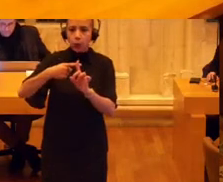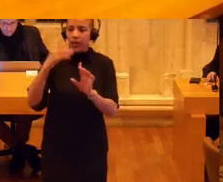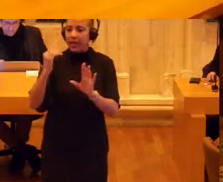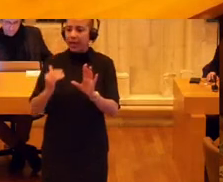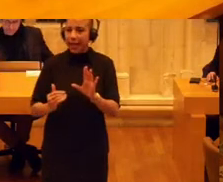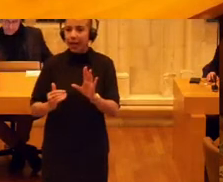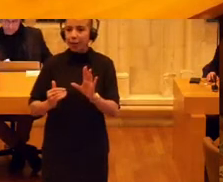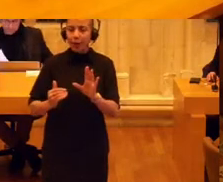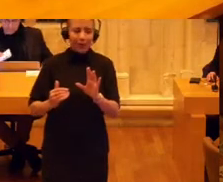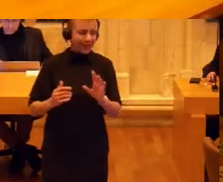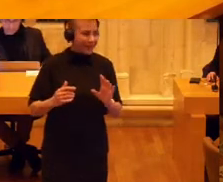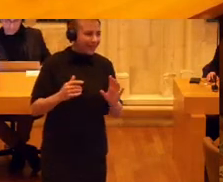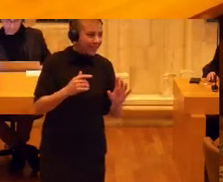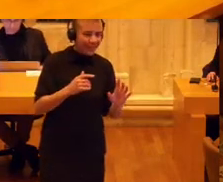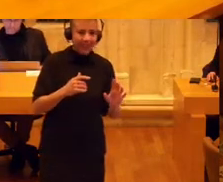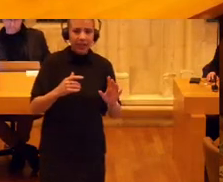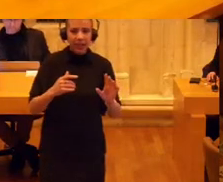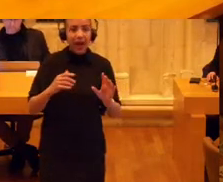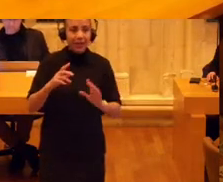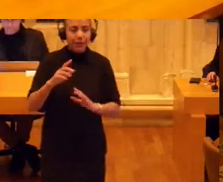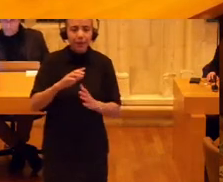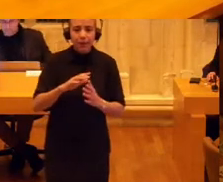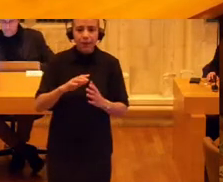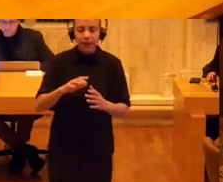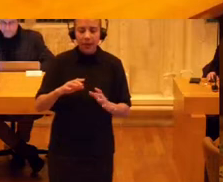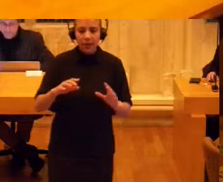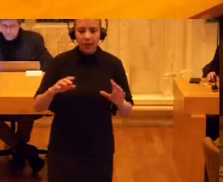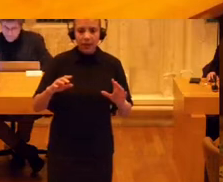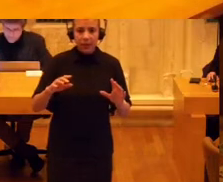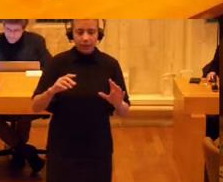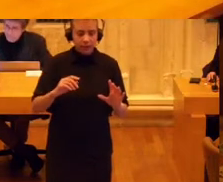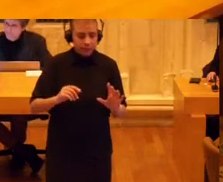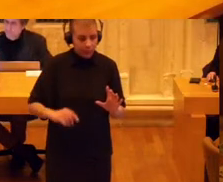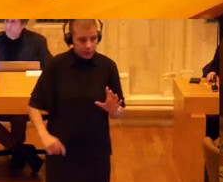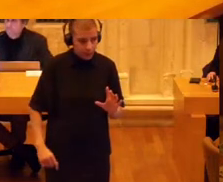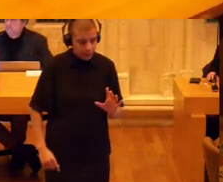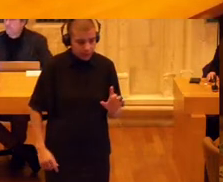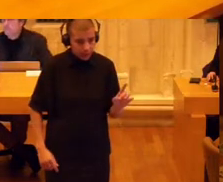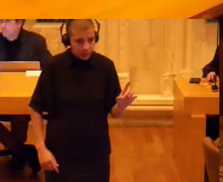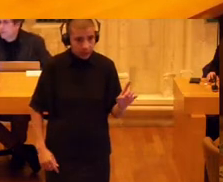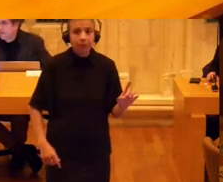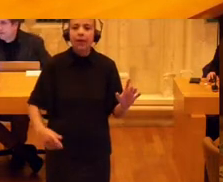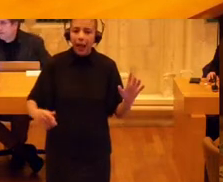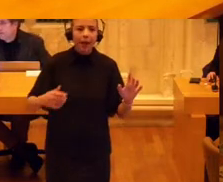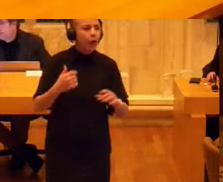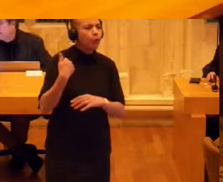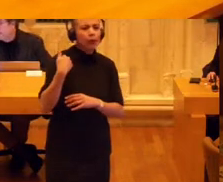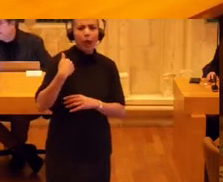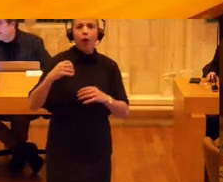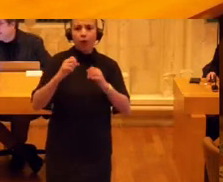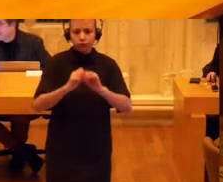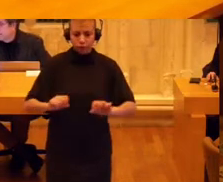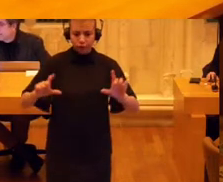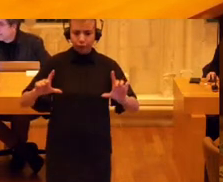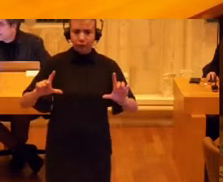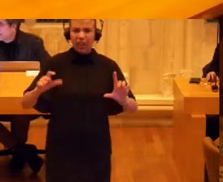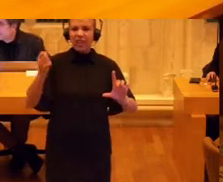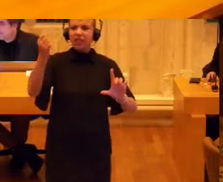Ah oui, c'est pas en dessous, ce n'est pas le détail de la somme du montant principal. Hein. C'est une addition qu'il faut faire pour avoir le montant final, autour de 7